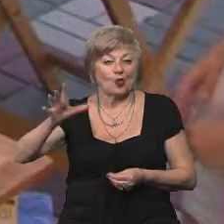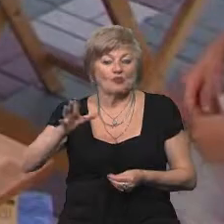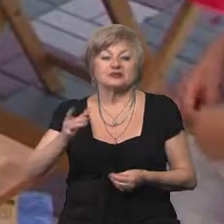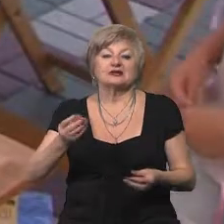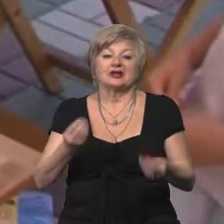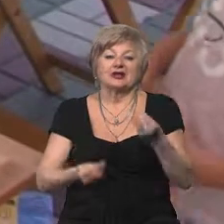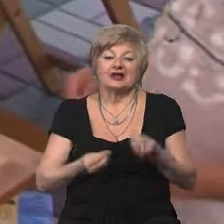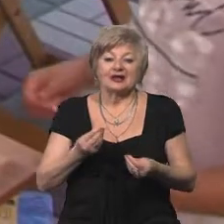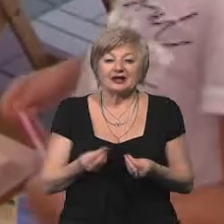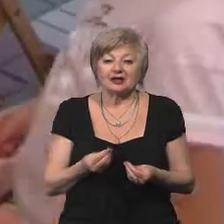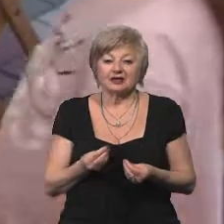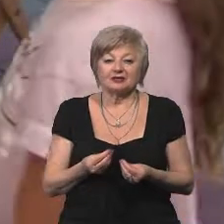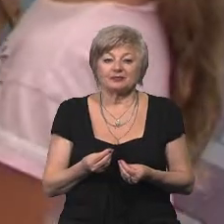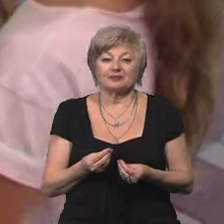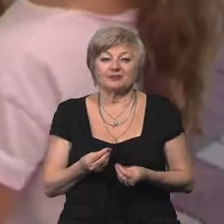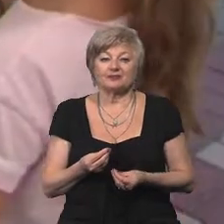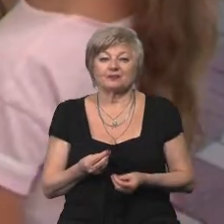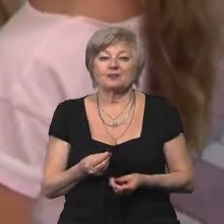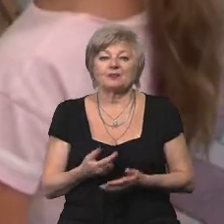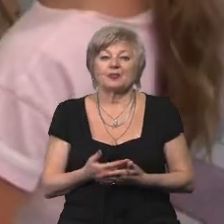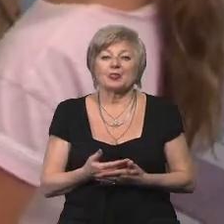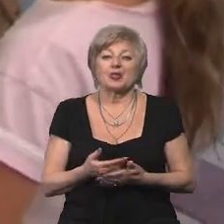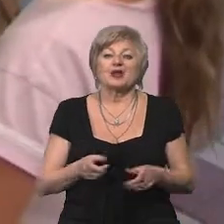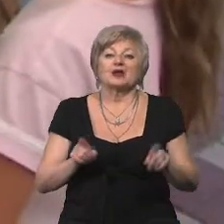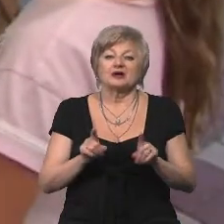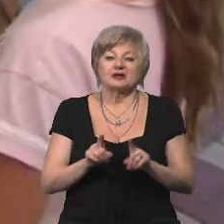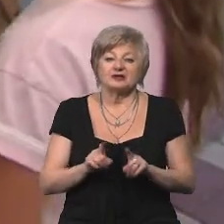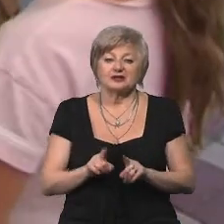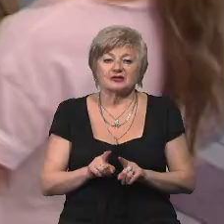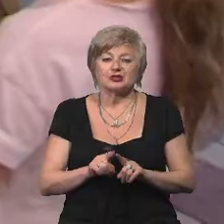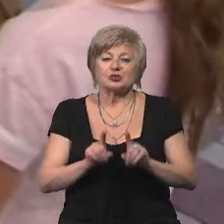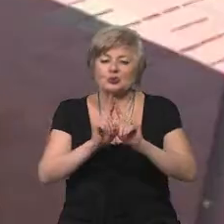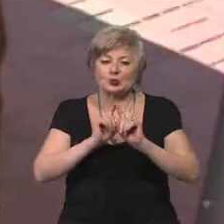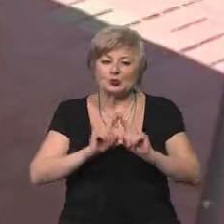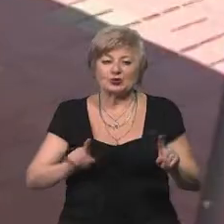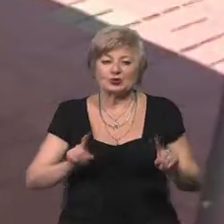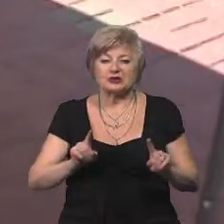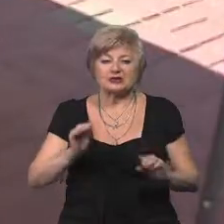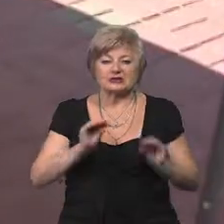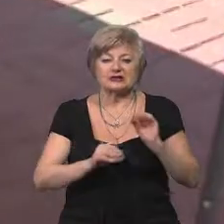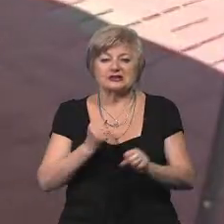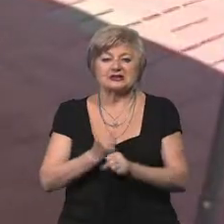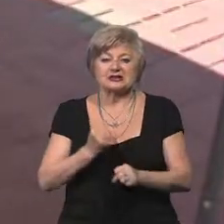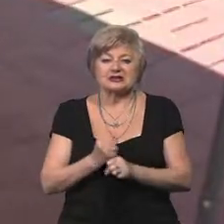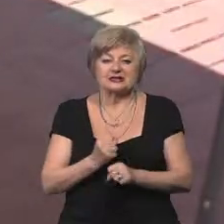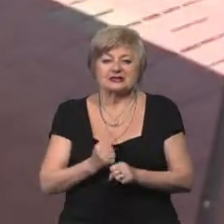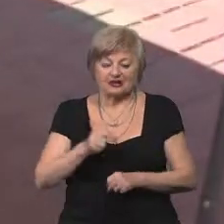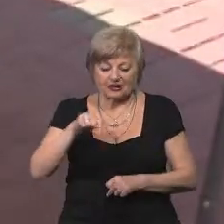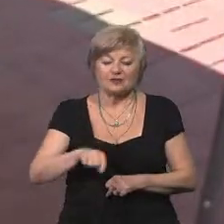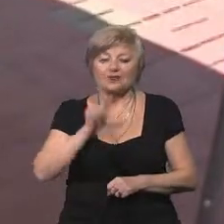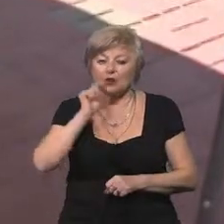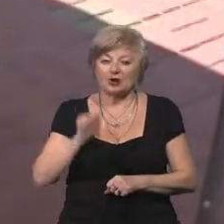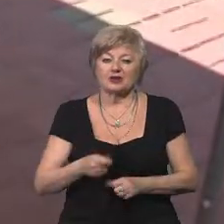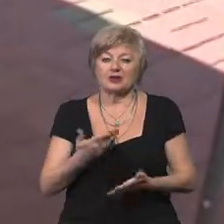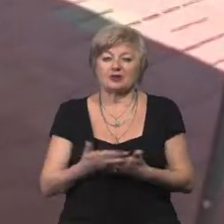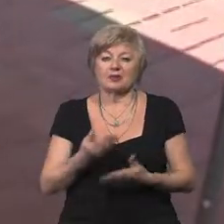як хрестики-нулики, ерудит, крокодил, а також у нові та унікальні настолки, розроблені саме в Україні. Наприклад,